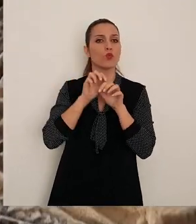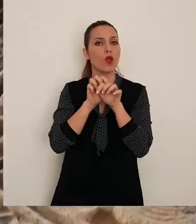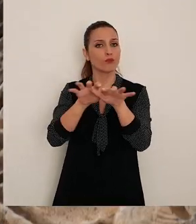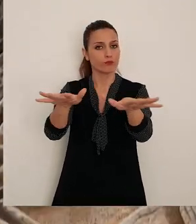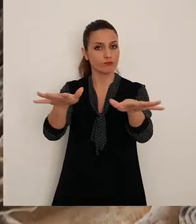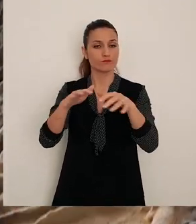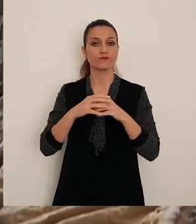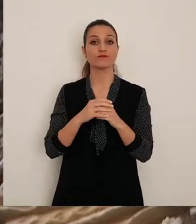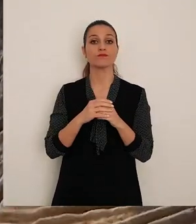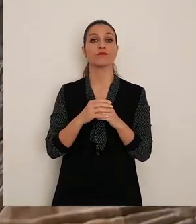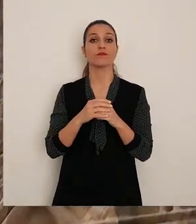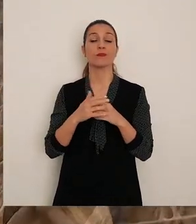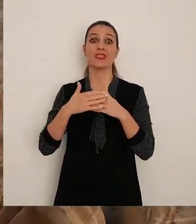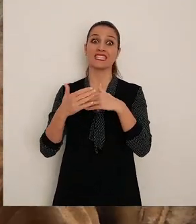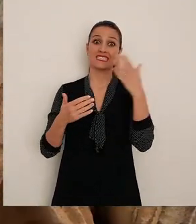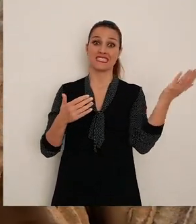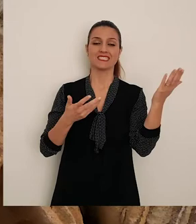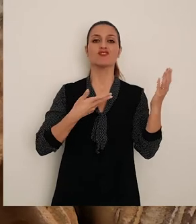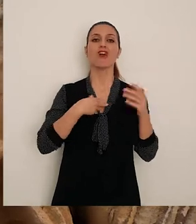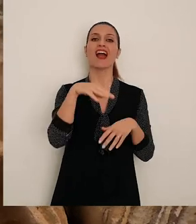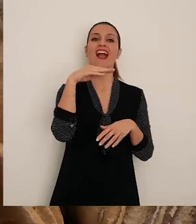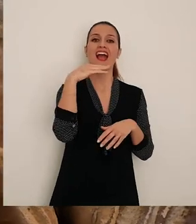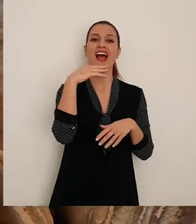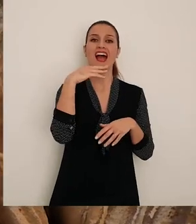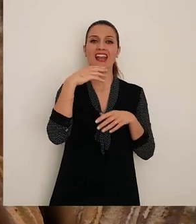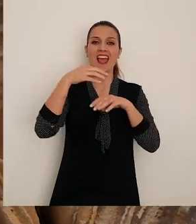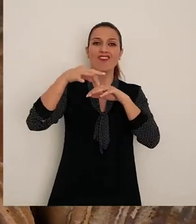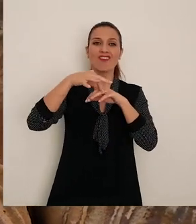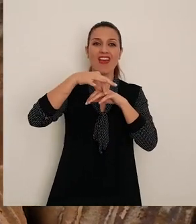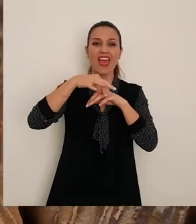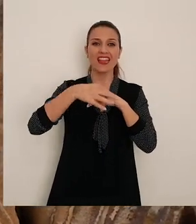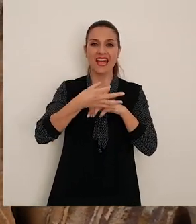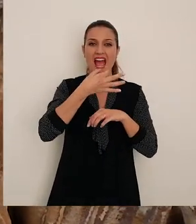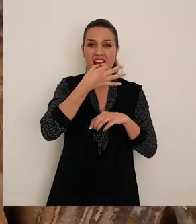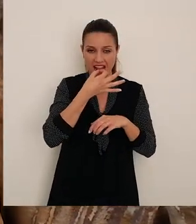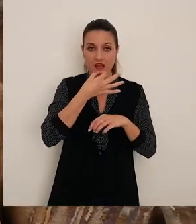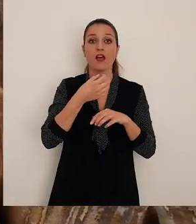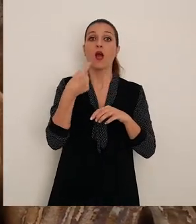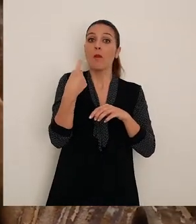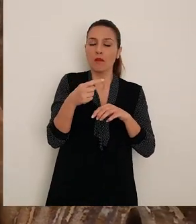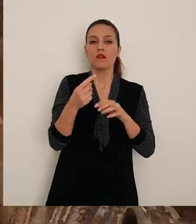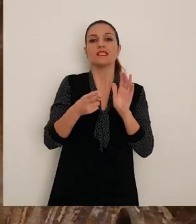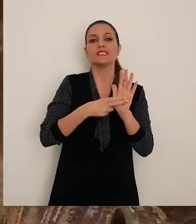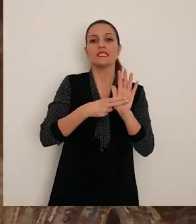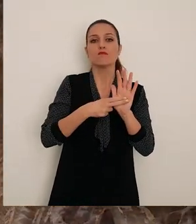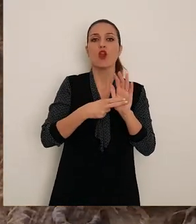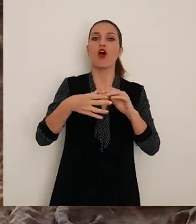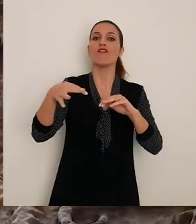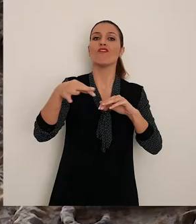Sul lato sinistro dell'arco si osserva un cane con in bocca una fede per rappresentare metaforicamente la fedeltà nel